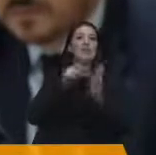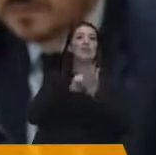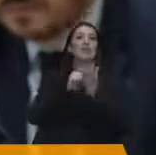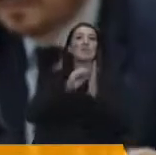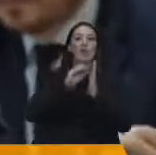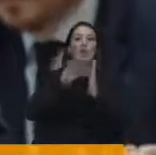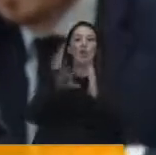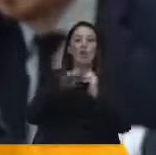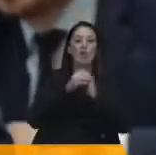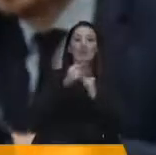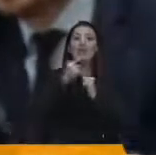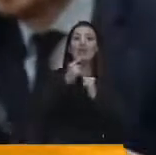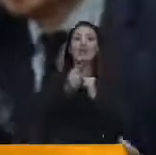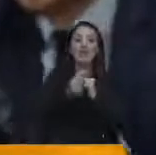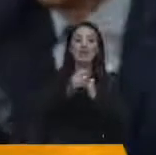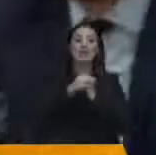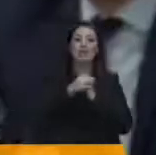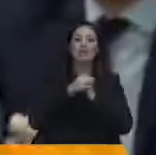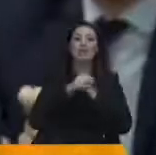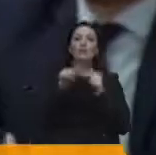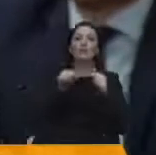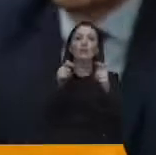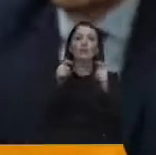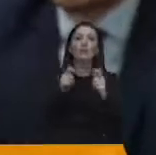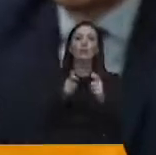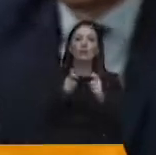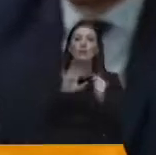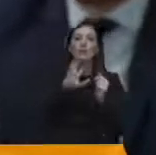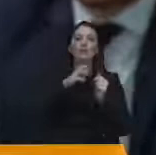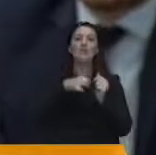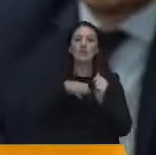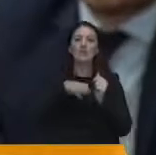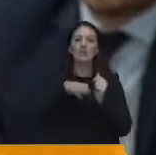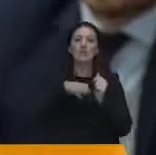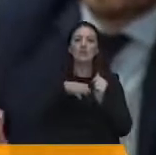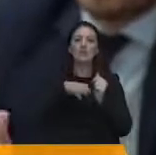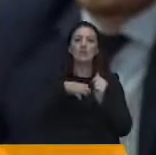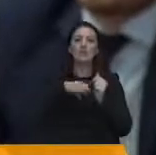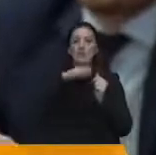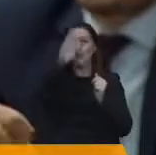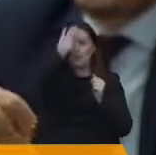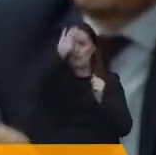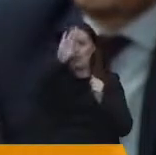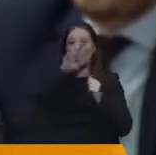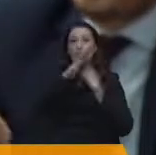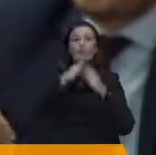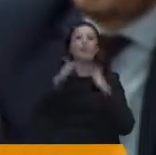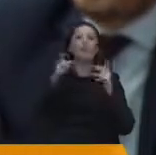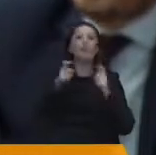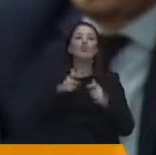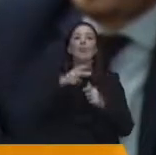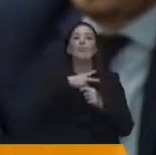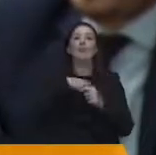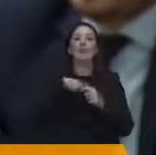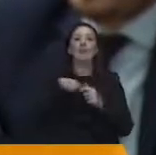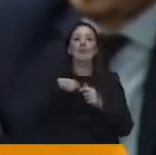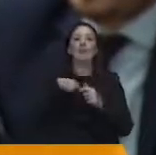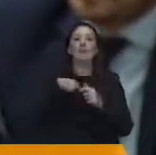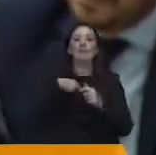yazdık. Dedik ki buranın mülkiyeti İstanbul Büyükşehir